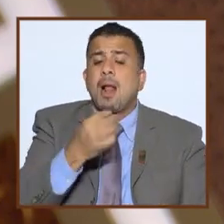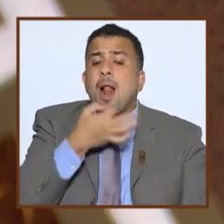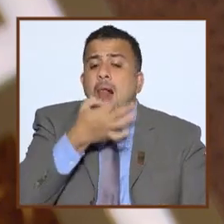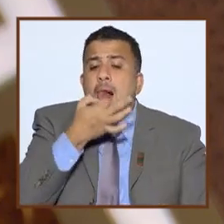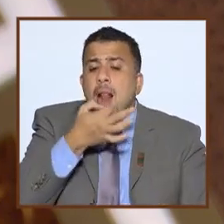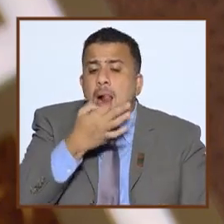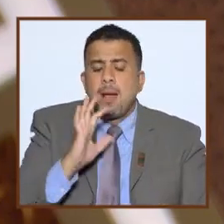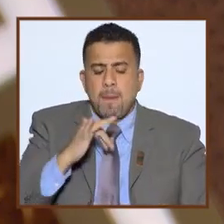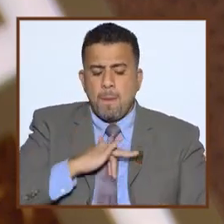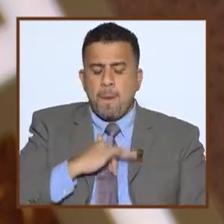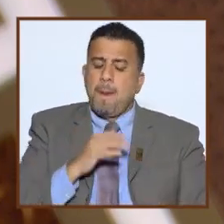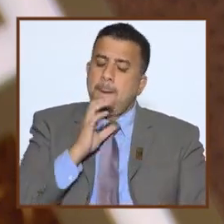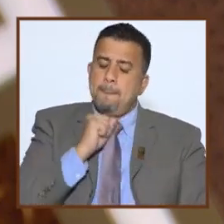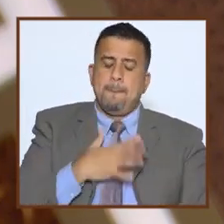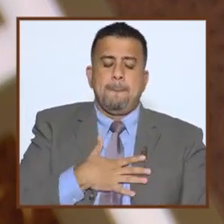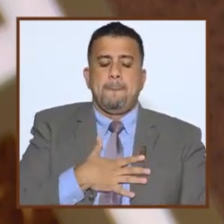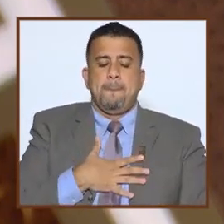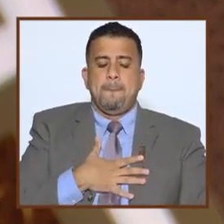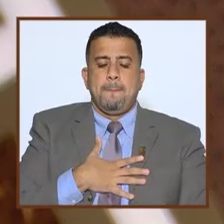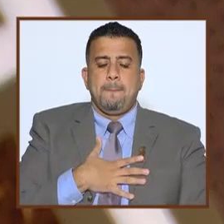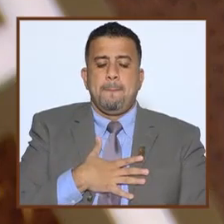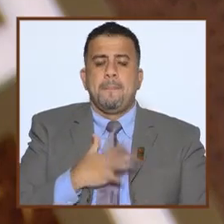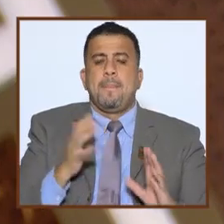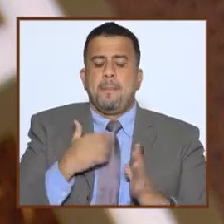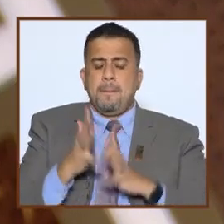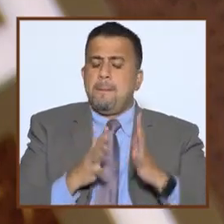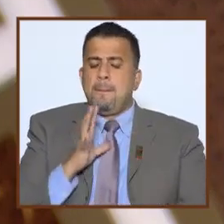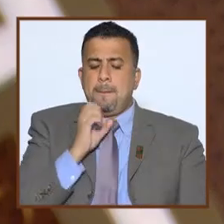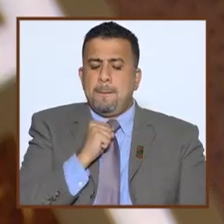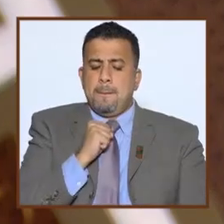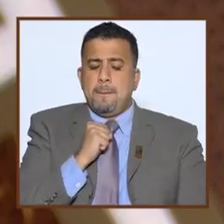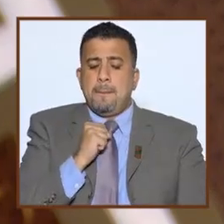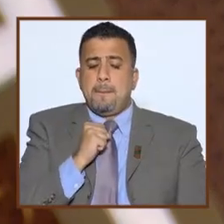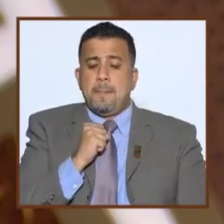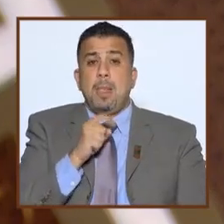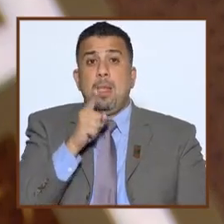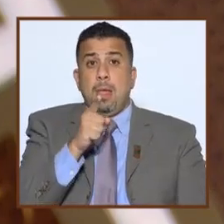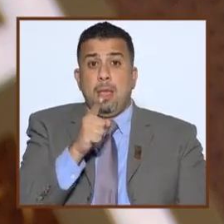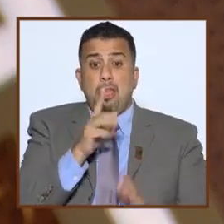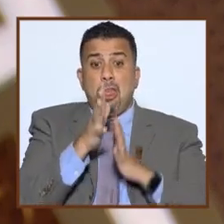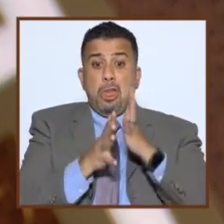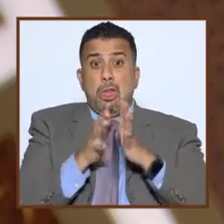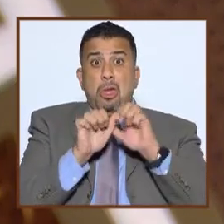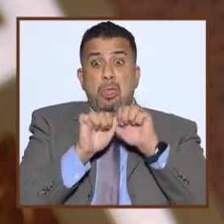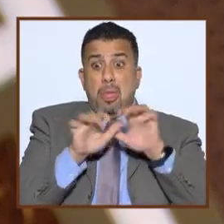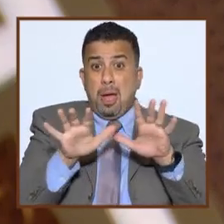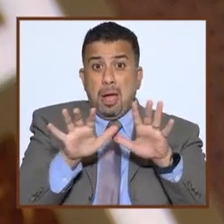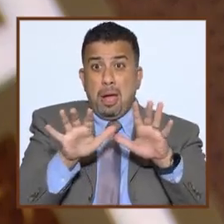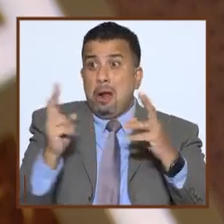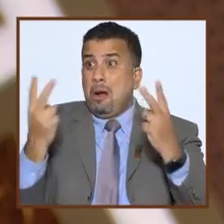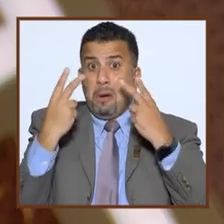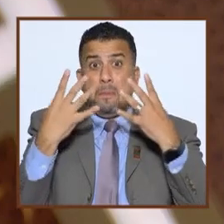صدرك فانت تملكها من تطلع منك ملكتك اما لكم ما عليك الرسائل هذه رسائل جوال